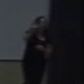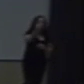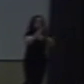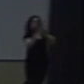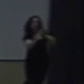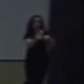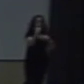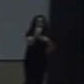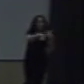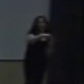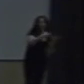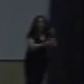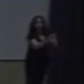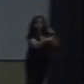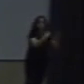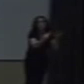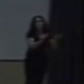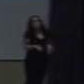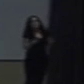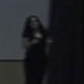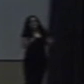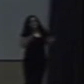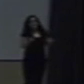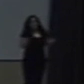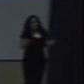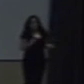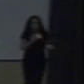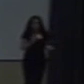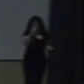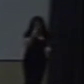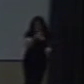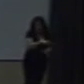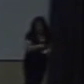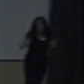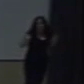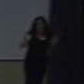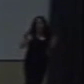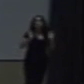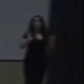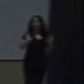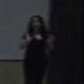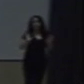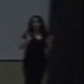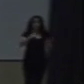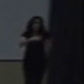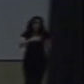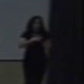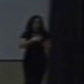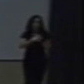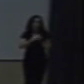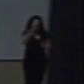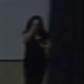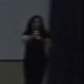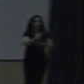però vull dir, jo trobo que Twitter, com a tot arreu, evidentment el problema és que ningú és el conte de Godoy i pot fer un diari, en canvi tothom pot fer-se un conte de Twitter, no? Aquesta és l'única